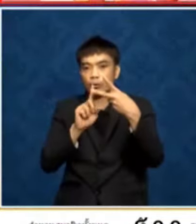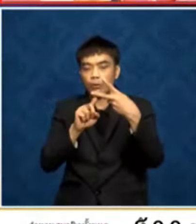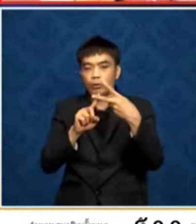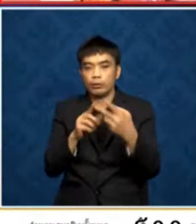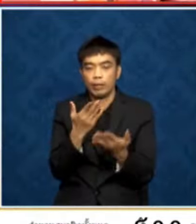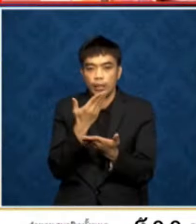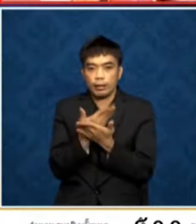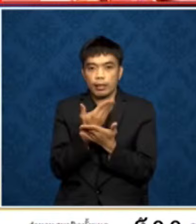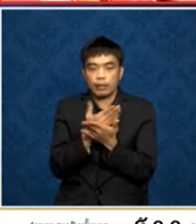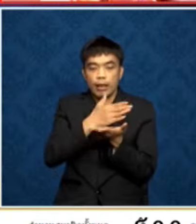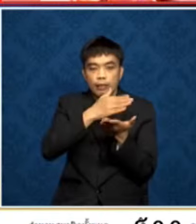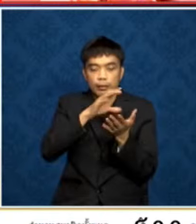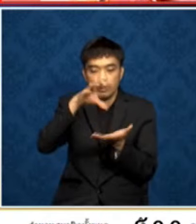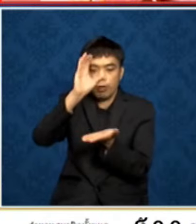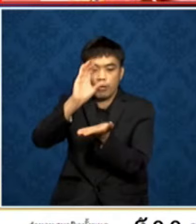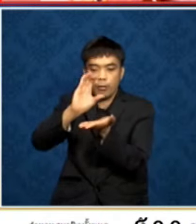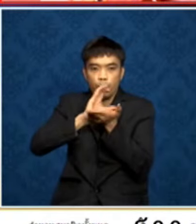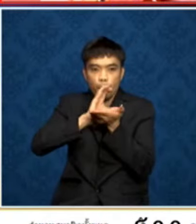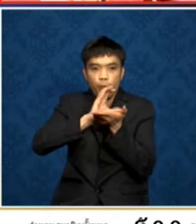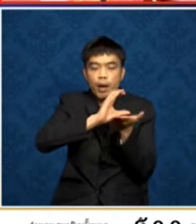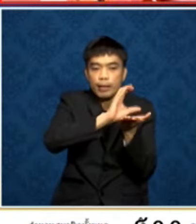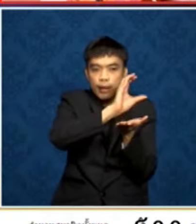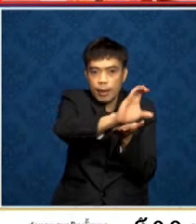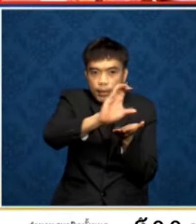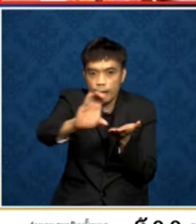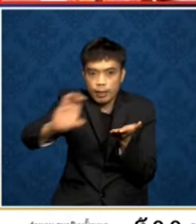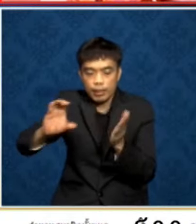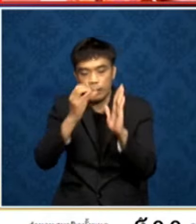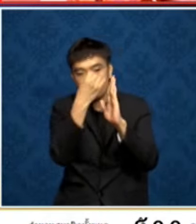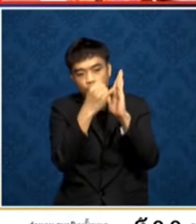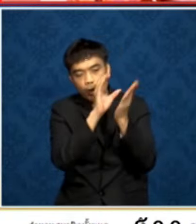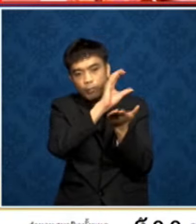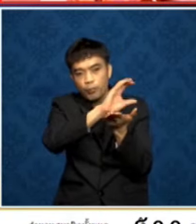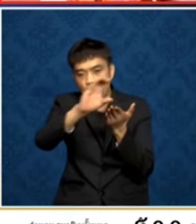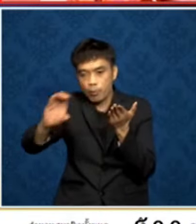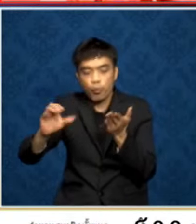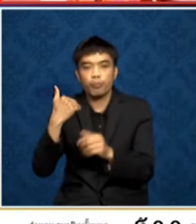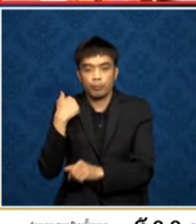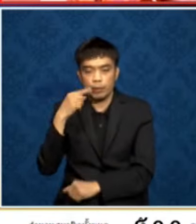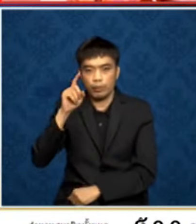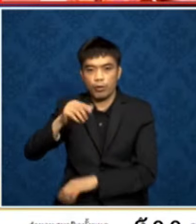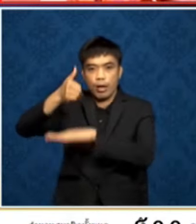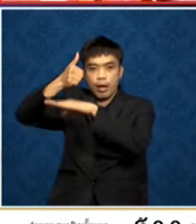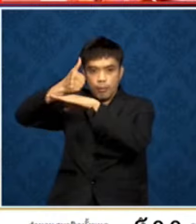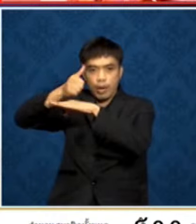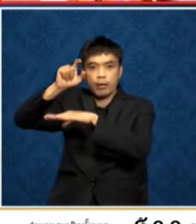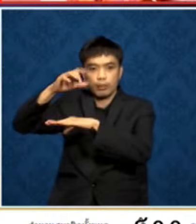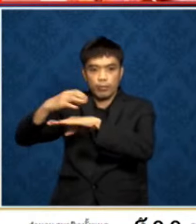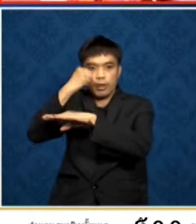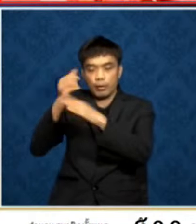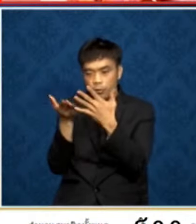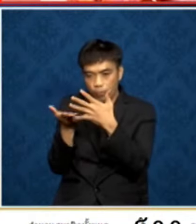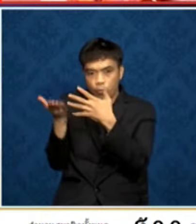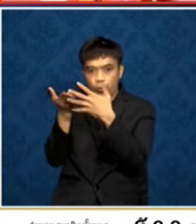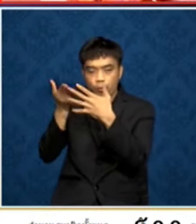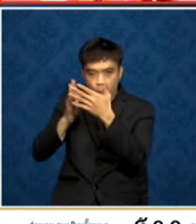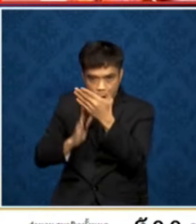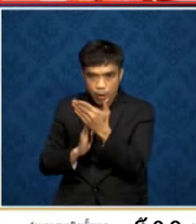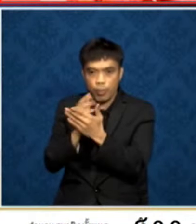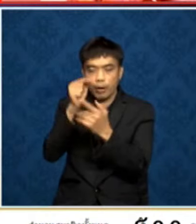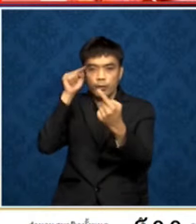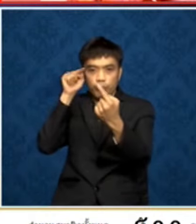ตามแผนพัฒนาจังหวัดสิ่งสำคัญที่ทำให้นโยบายการยกระดับของผู้ว่าราชการประสบความสำเร็จและสามารถ